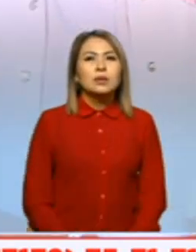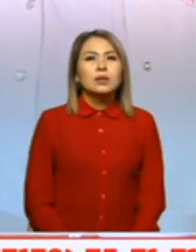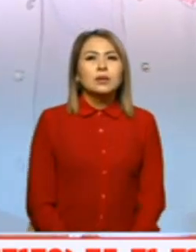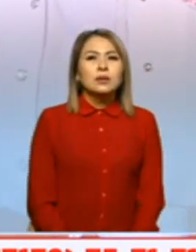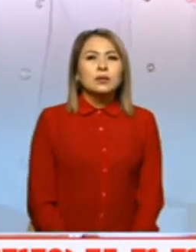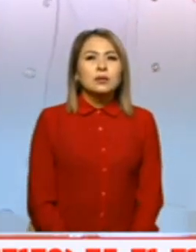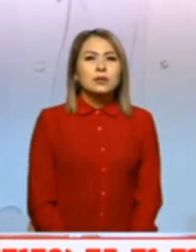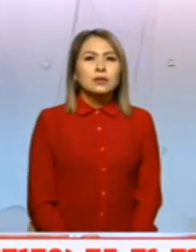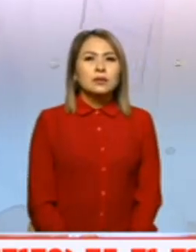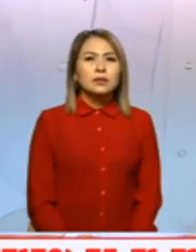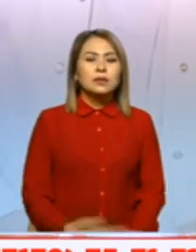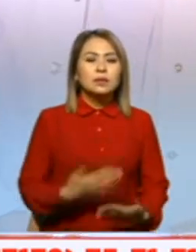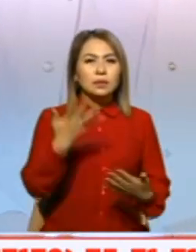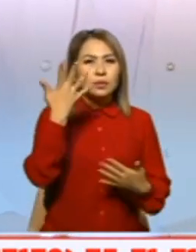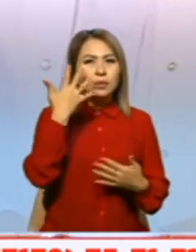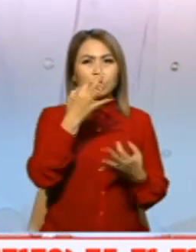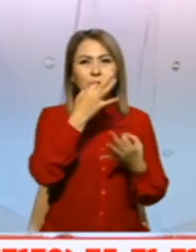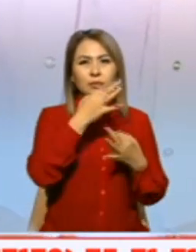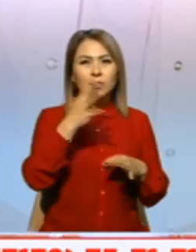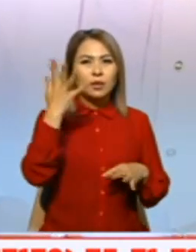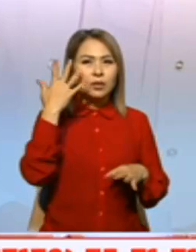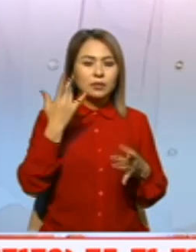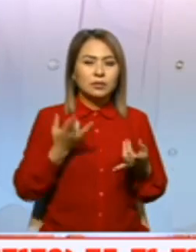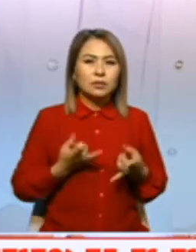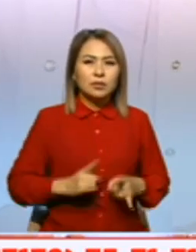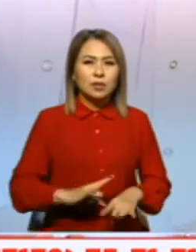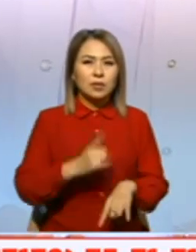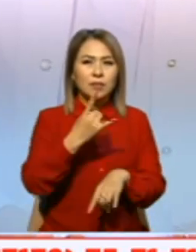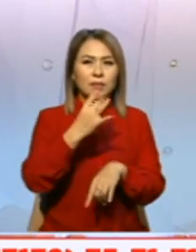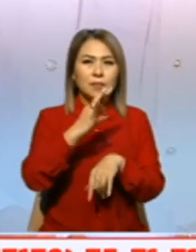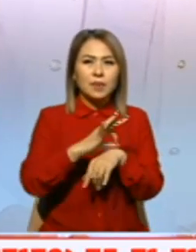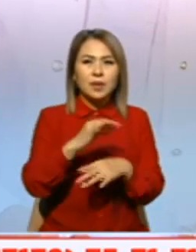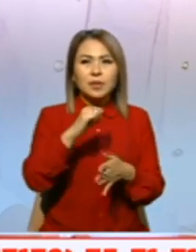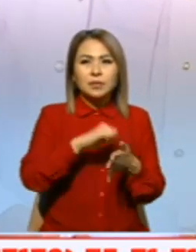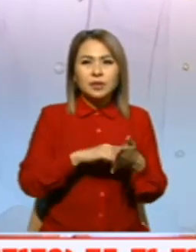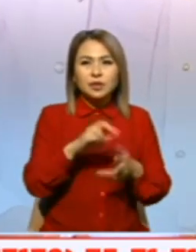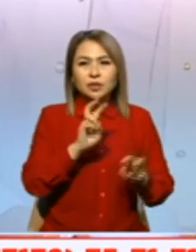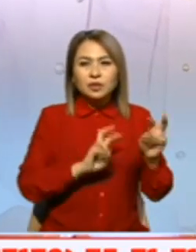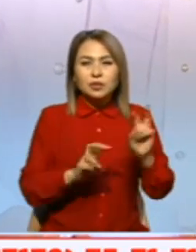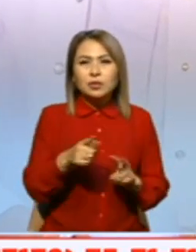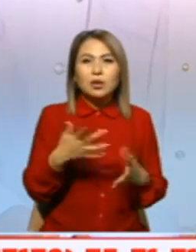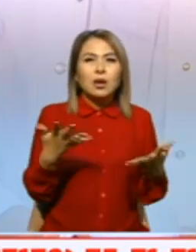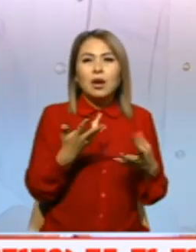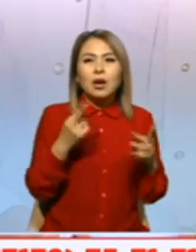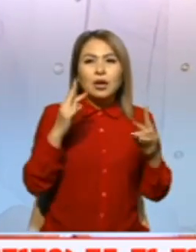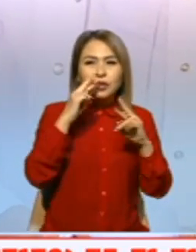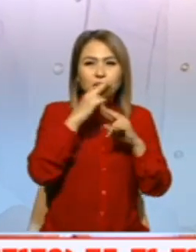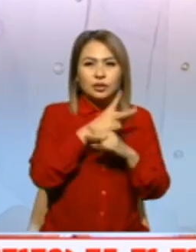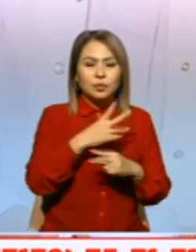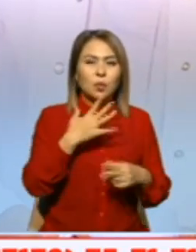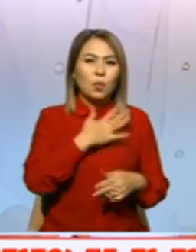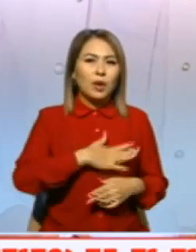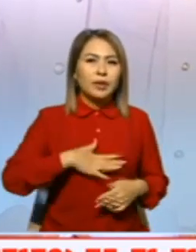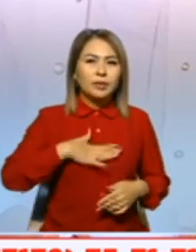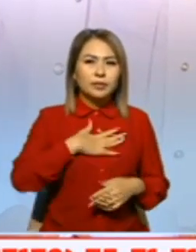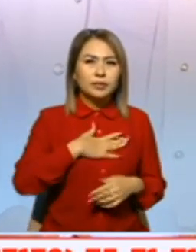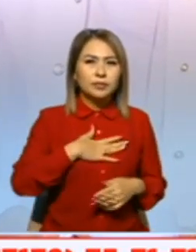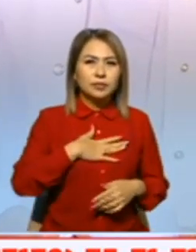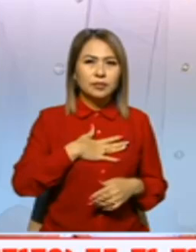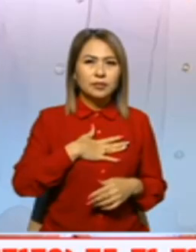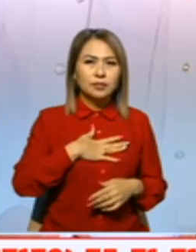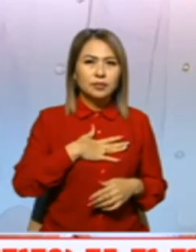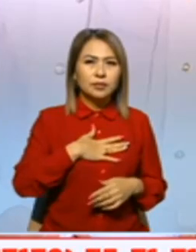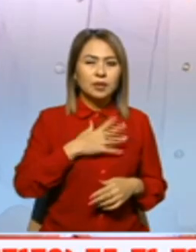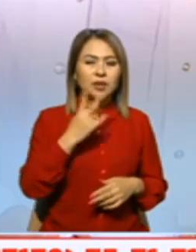келген ана баласы осылай дүниеге сырқат болып келсе, себебін іздейді, қай жерден қате кетті дейді, уайымдайды иә.